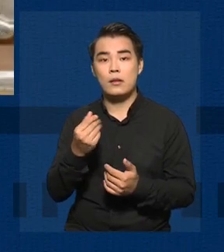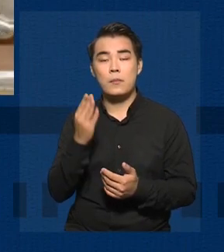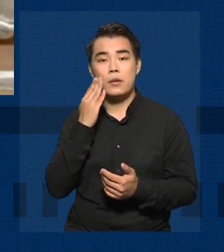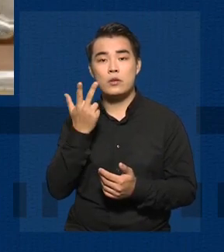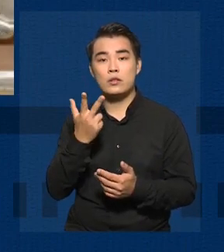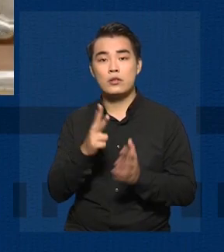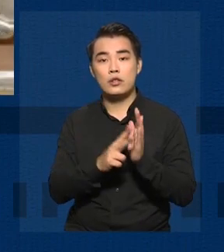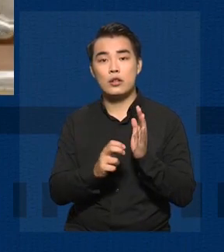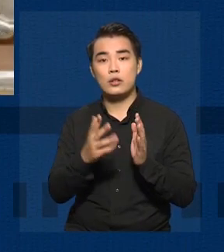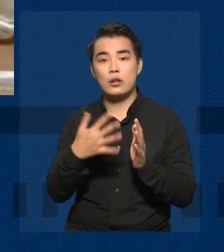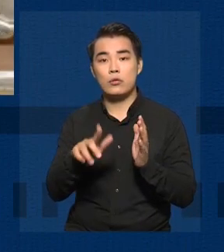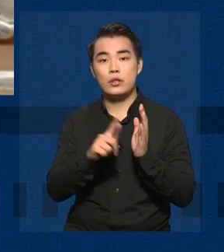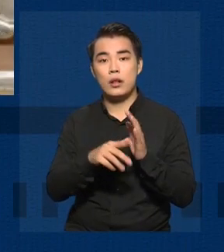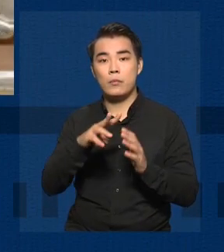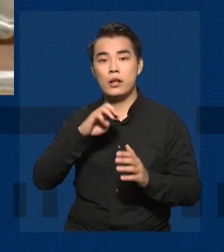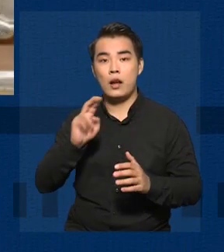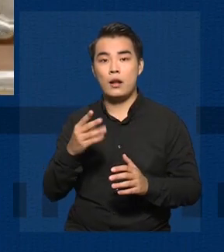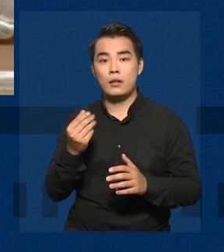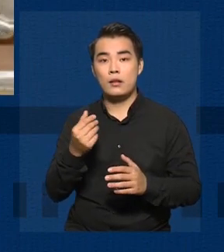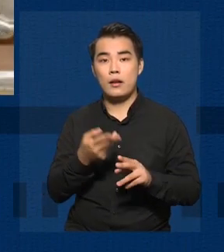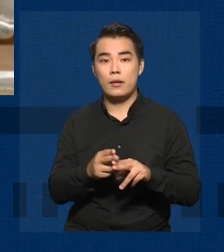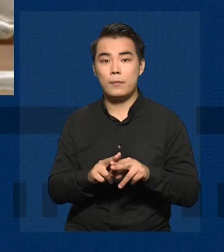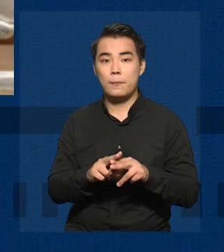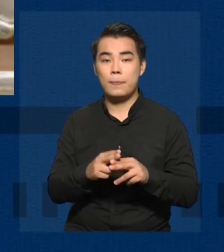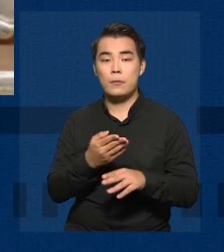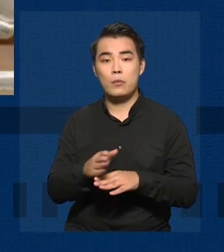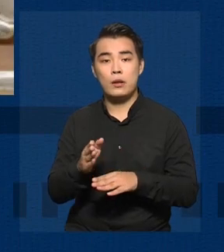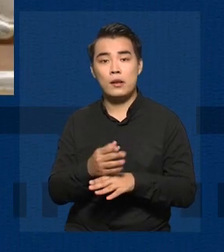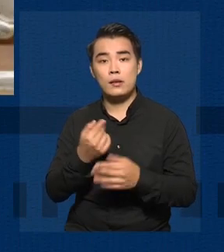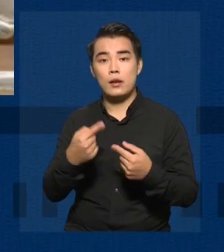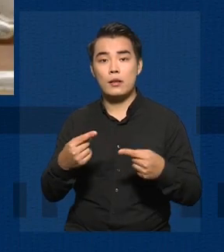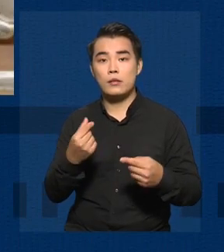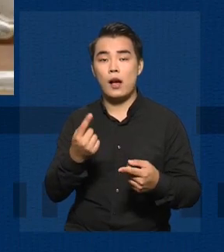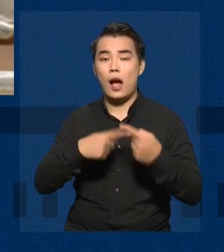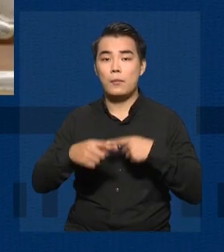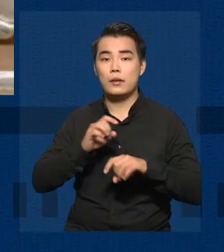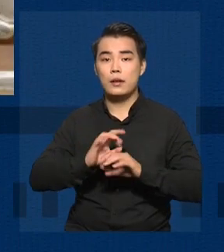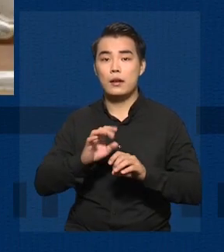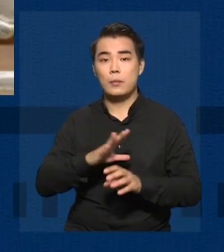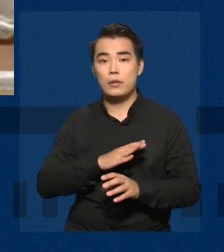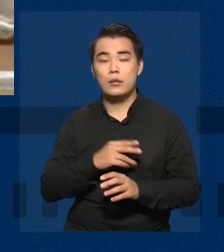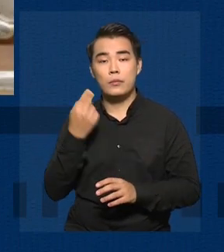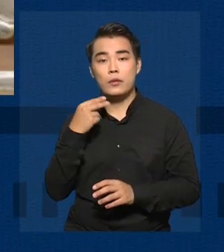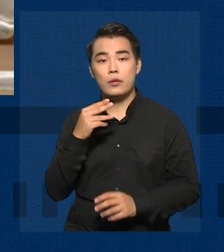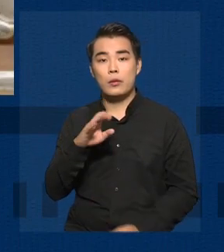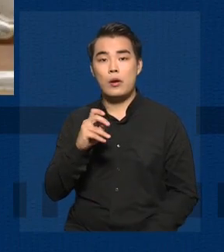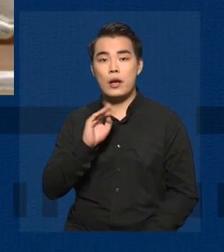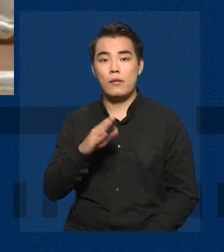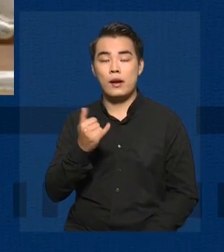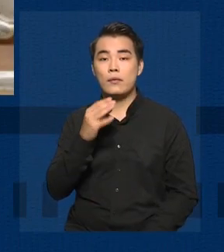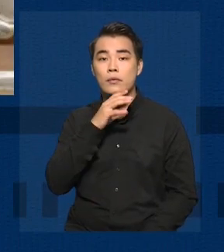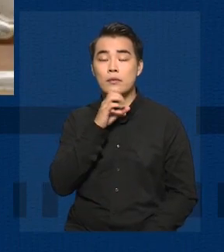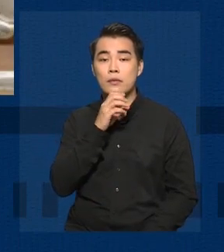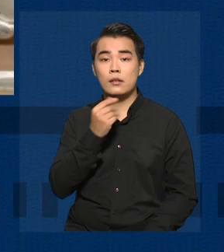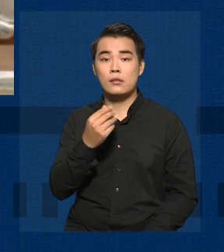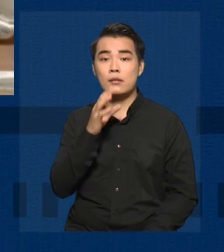шамамен 857 миллиард теңге болатын мүлік активтерімен қаржы қайтарылған айтты. Қасым Жомарт Тоқаев жемқорлыққа